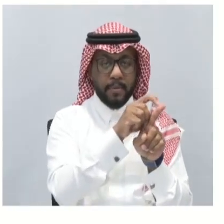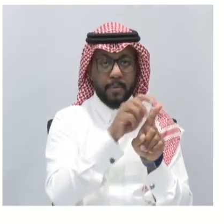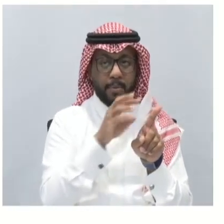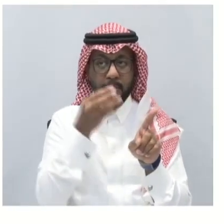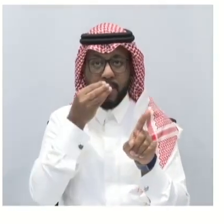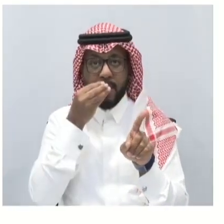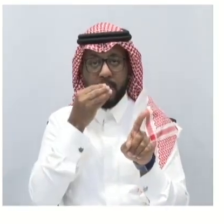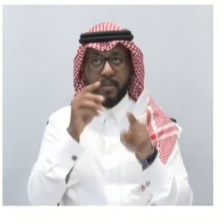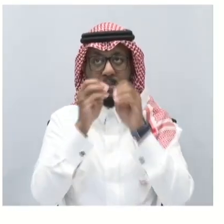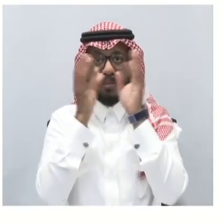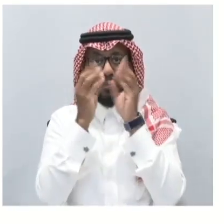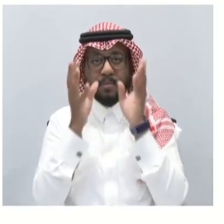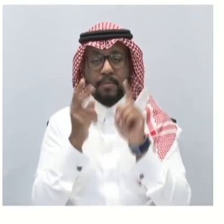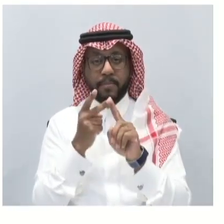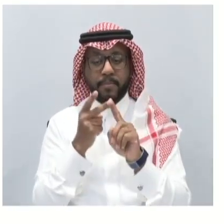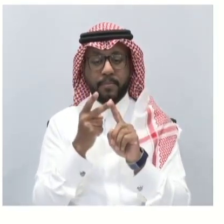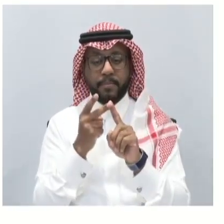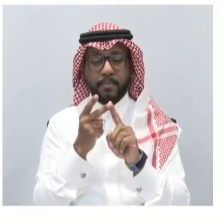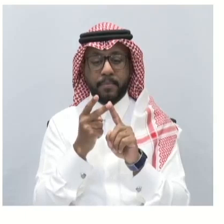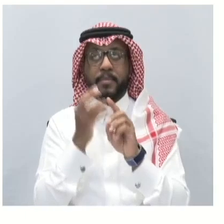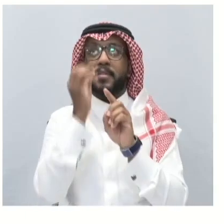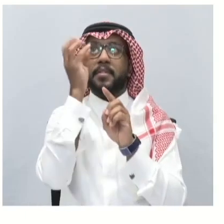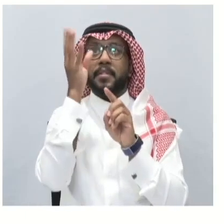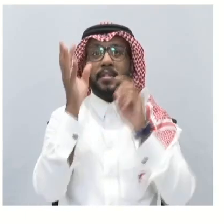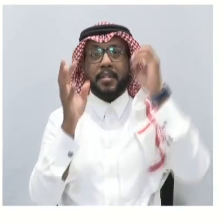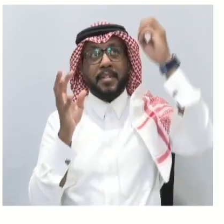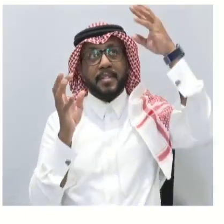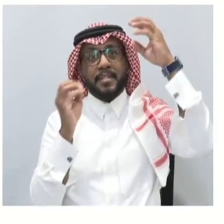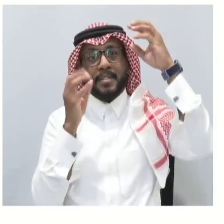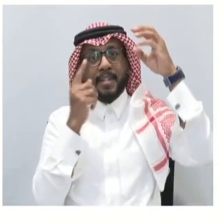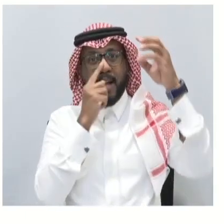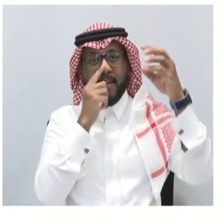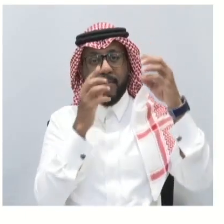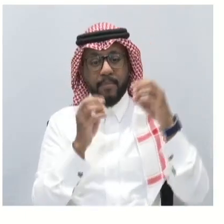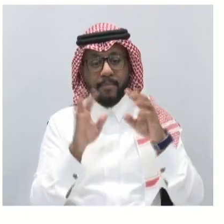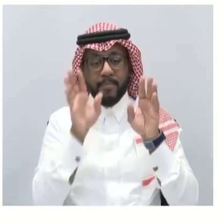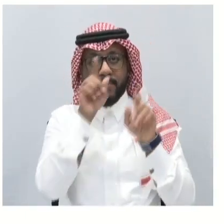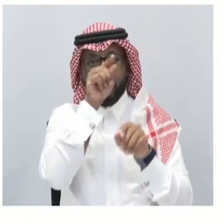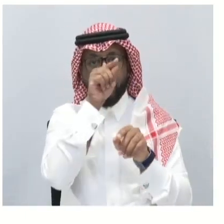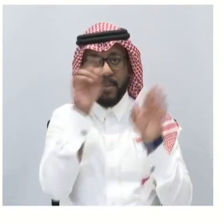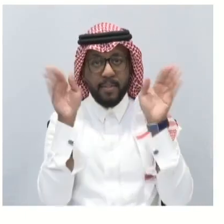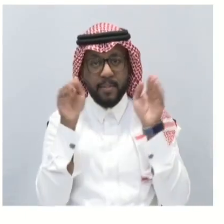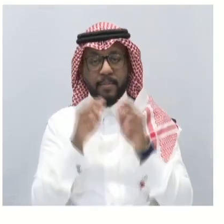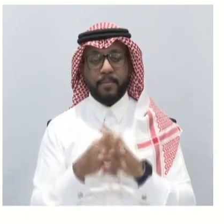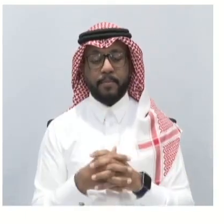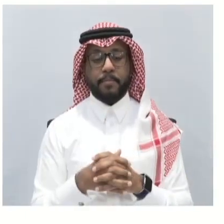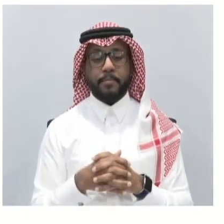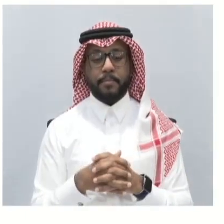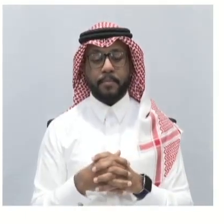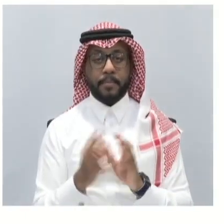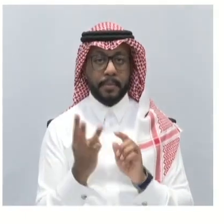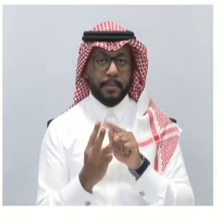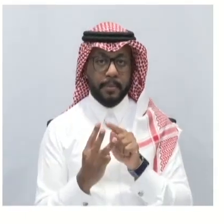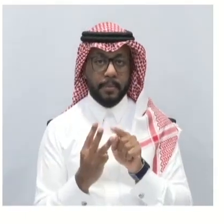الاشجار وعندي هنا الاشجار تباع الشمس وعندي هنا طائر خلاص هذه